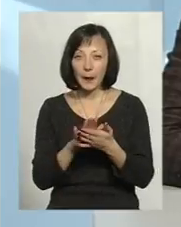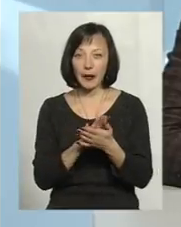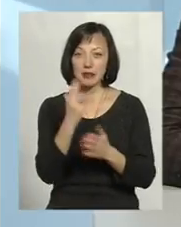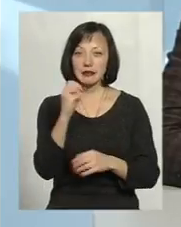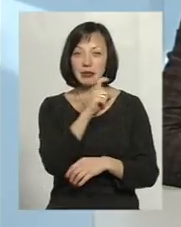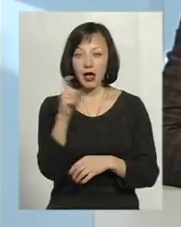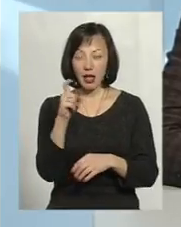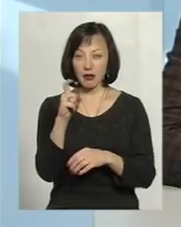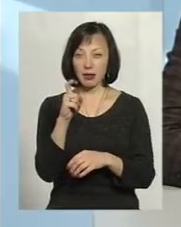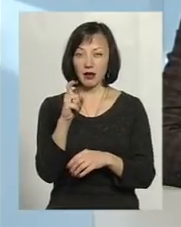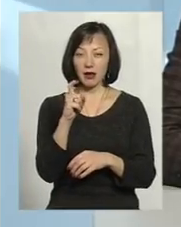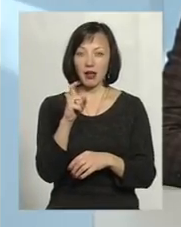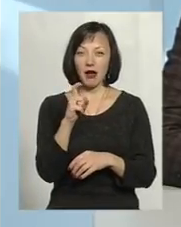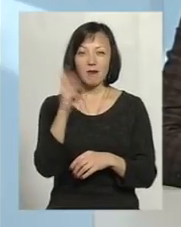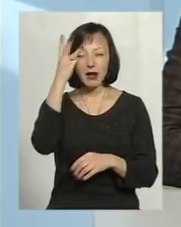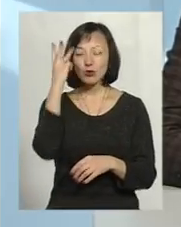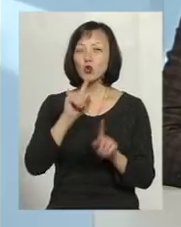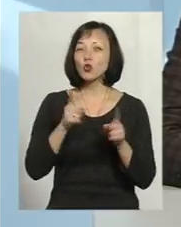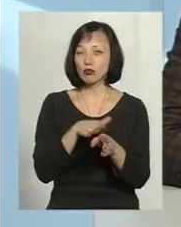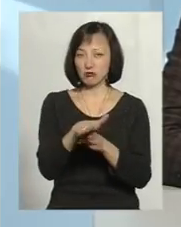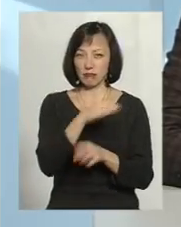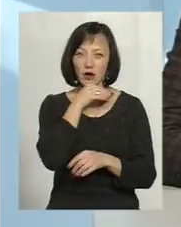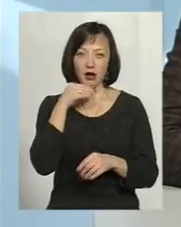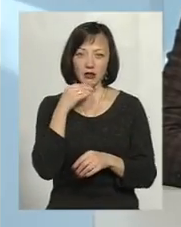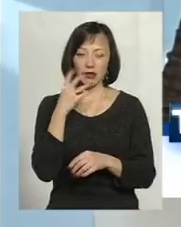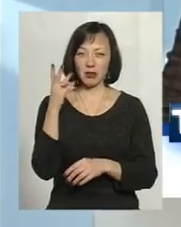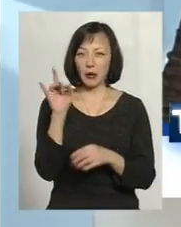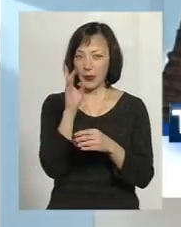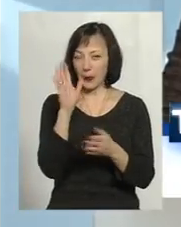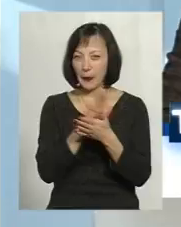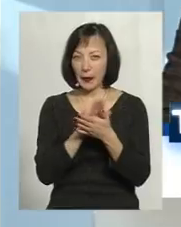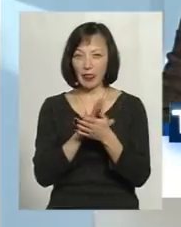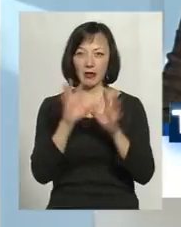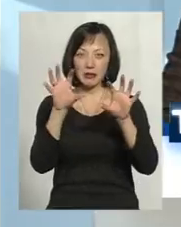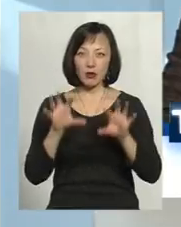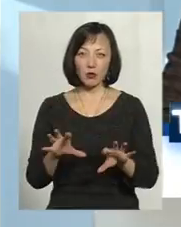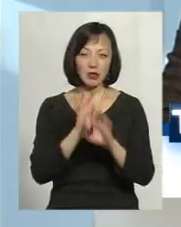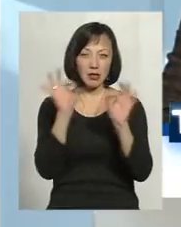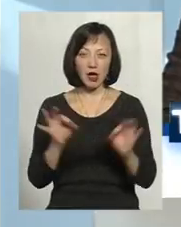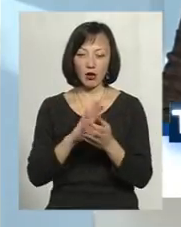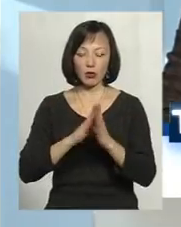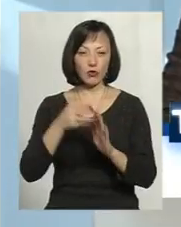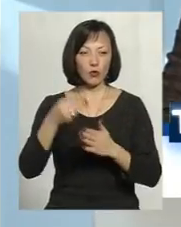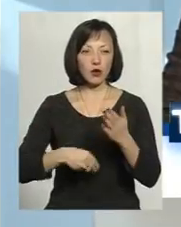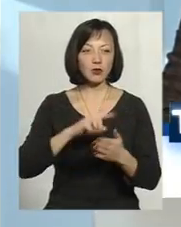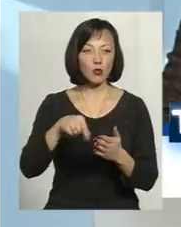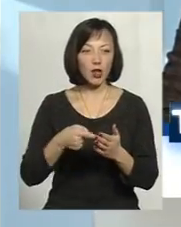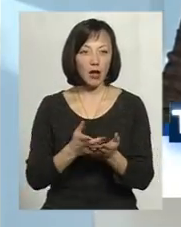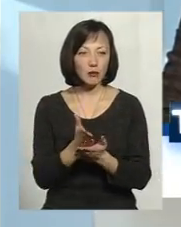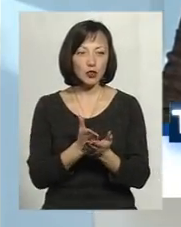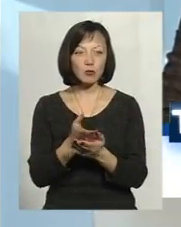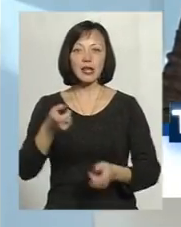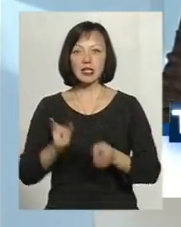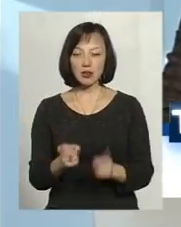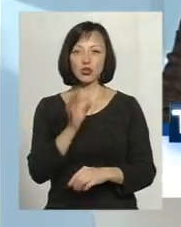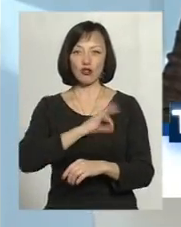яких в Хмельницькому дуже-дуже багато, які, звичайно, ведучи нелегальну господарську діяльність, не укладають жодних договорів ні з комунальними службами і